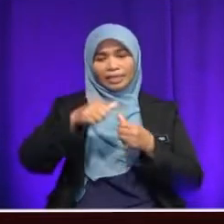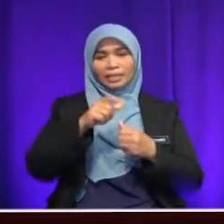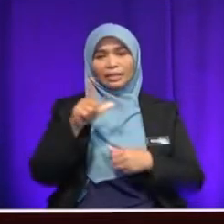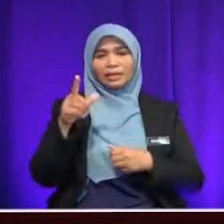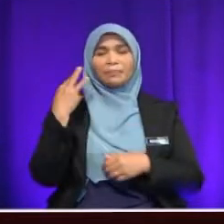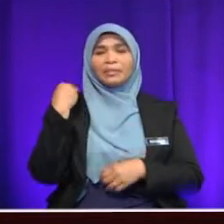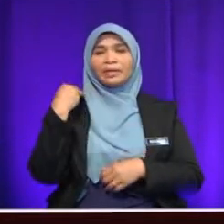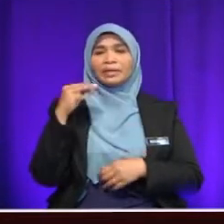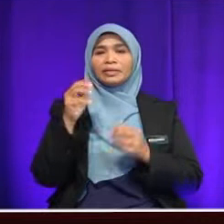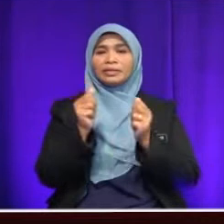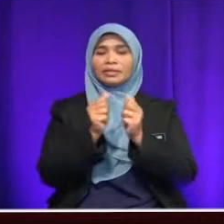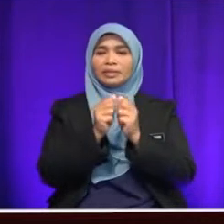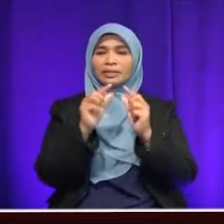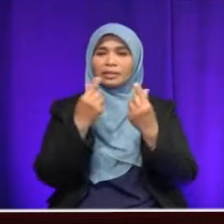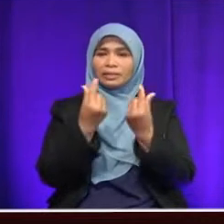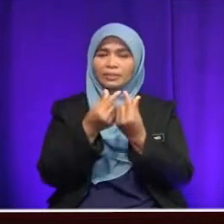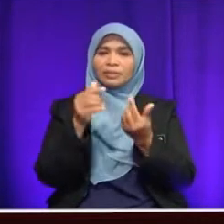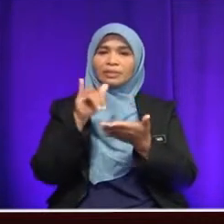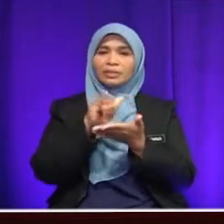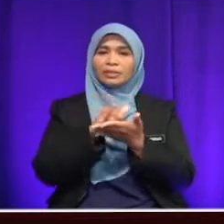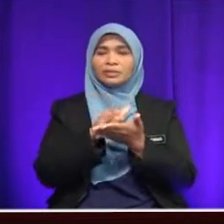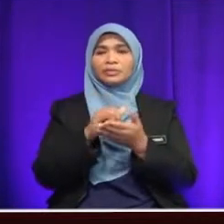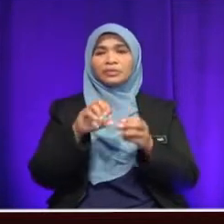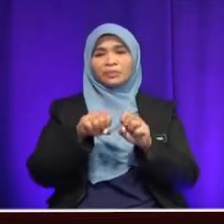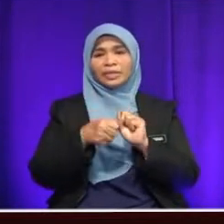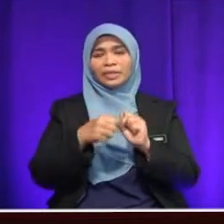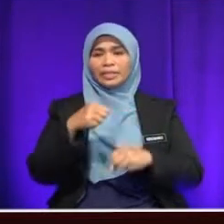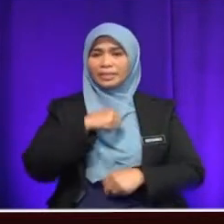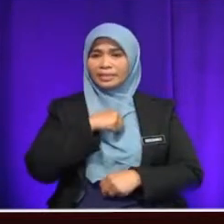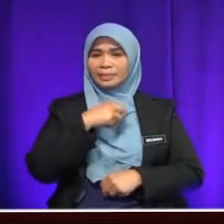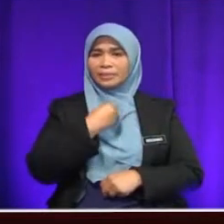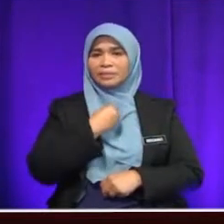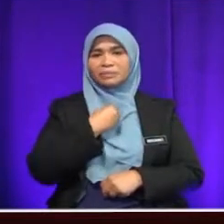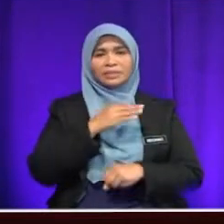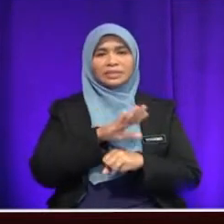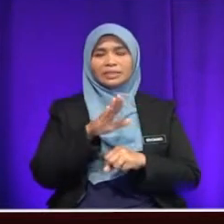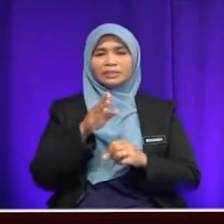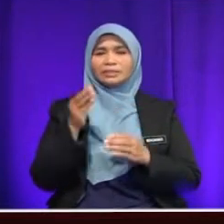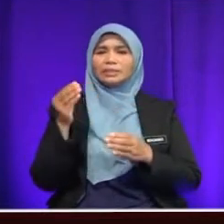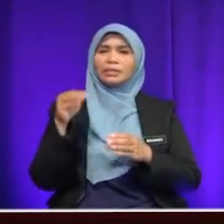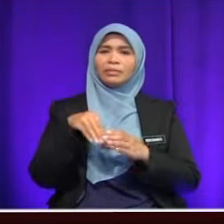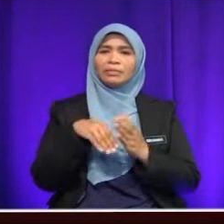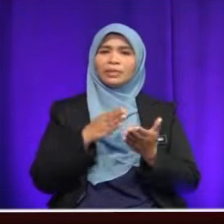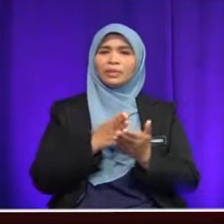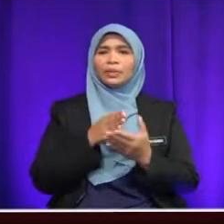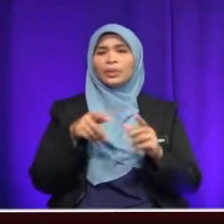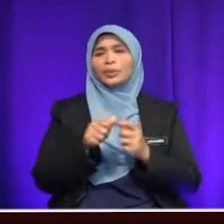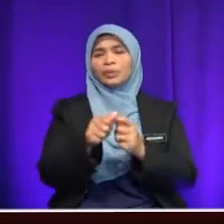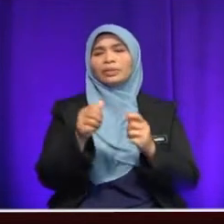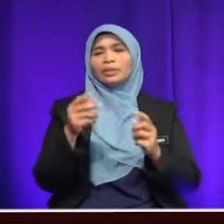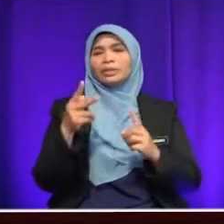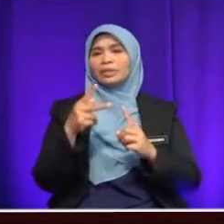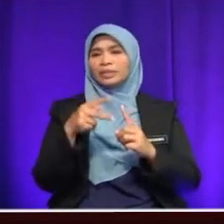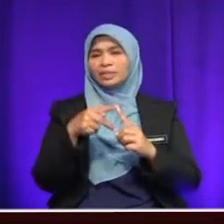mereka dengan Al-Quran itu agar diri masing-masing tidak terjerumus ke dalam, yakni neraka,